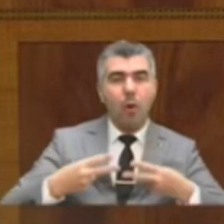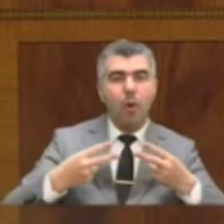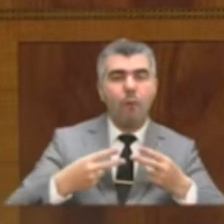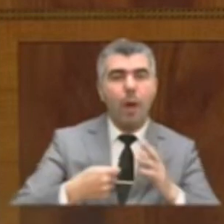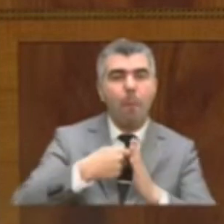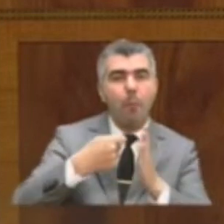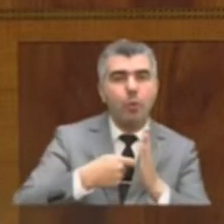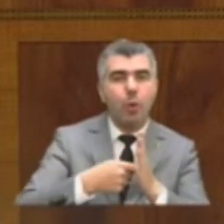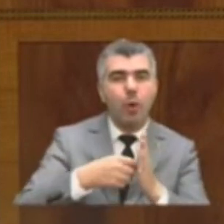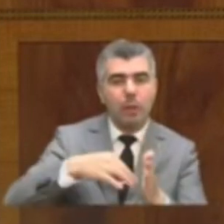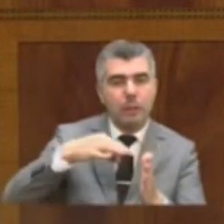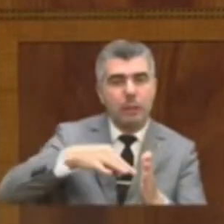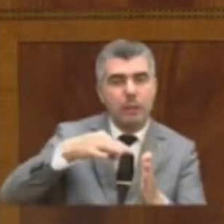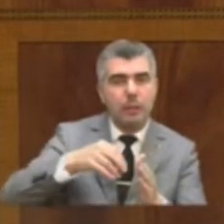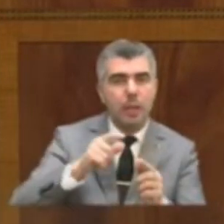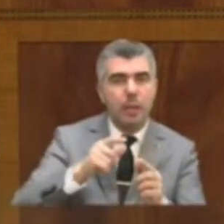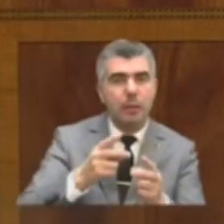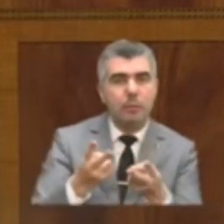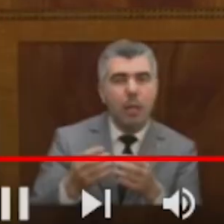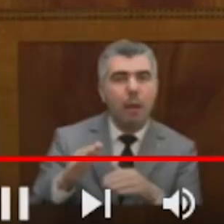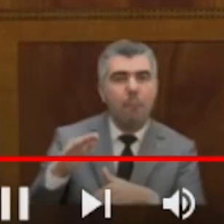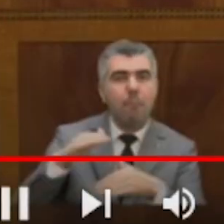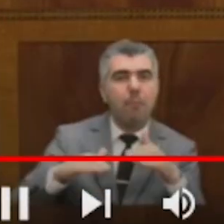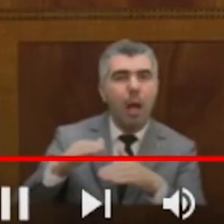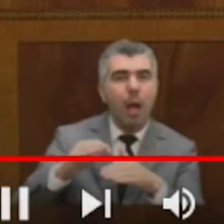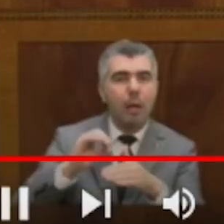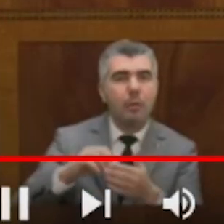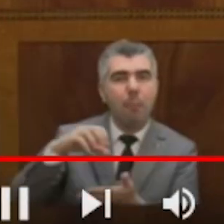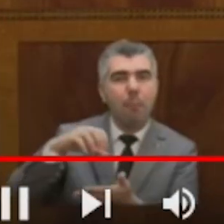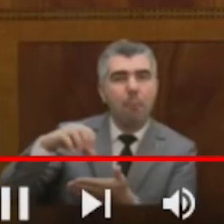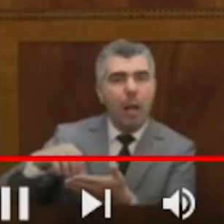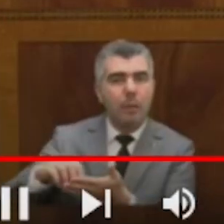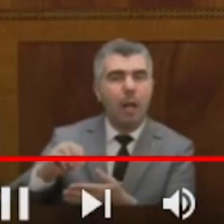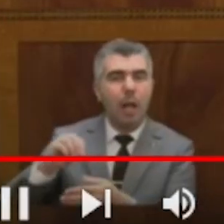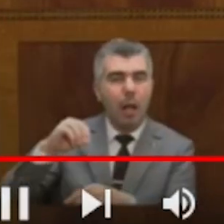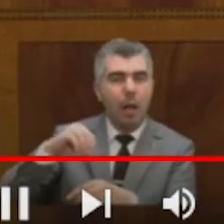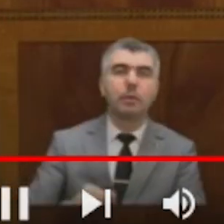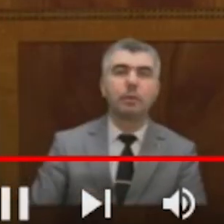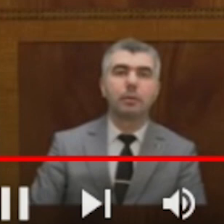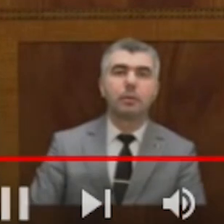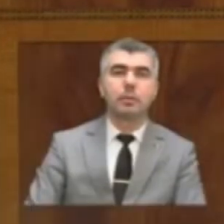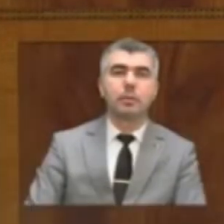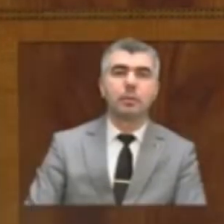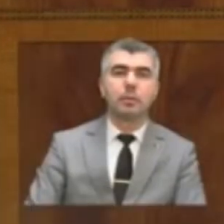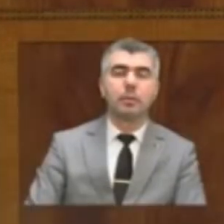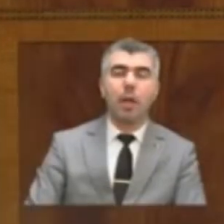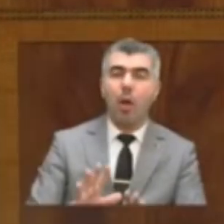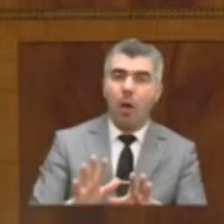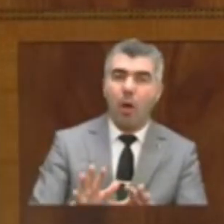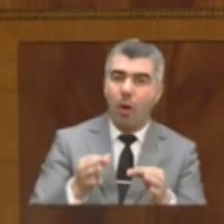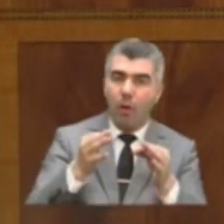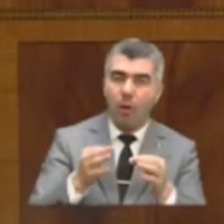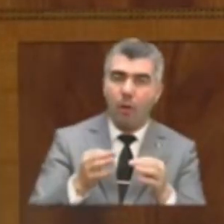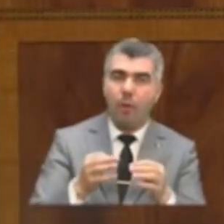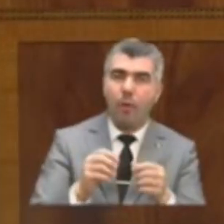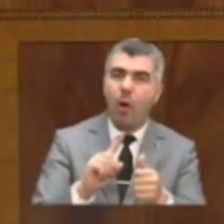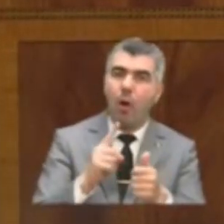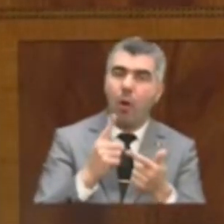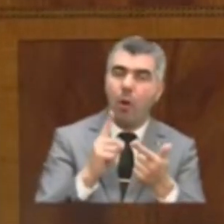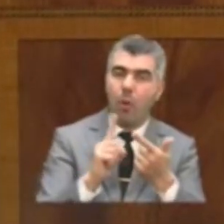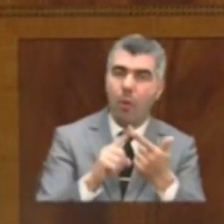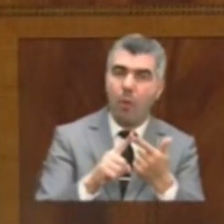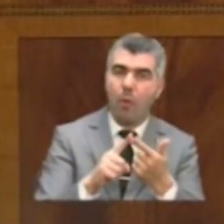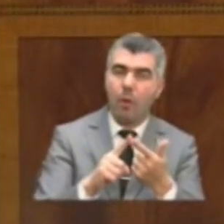للسقي بواسطة تحلية مياه البحر في مناطق أخرى، أذكر منها أولا إنشاء